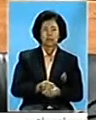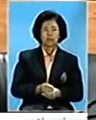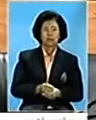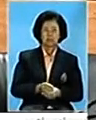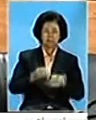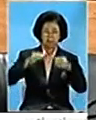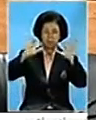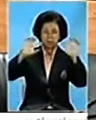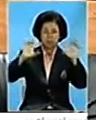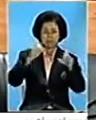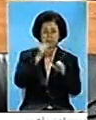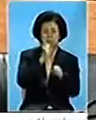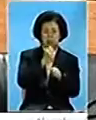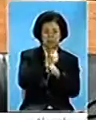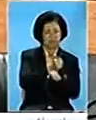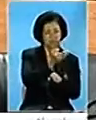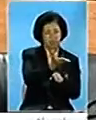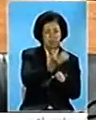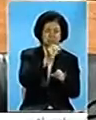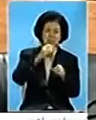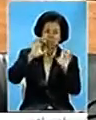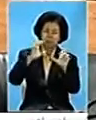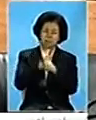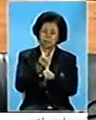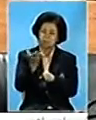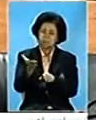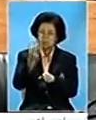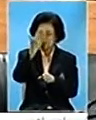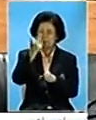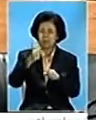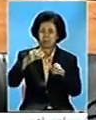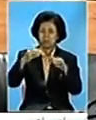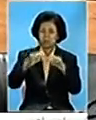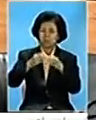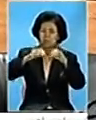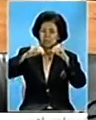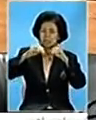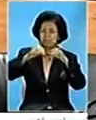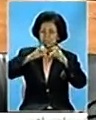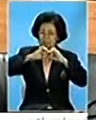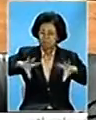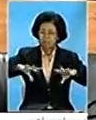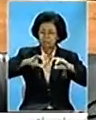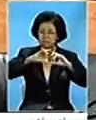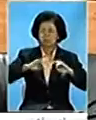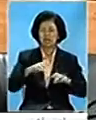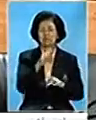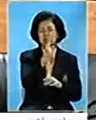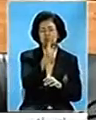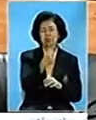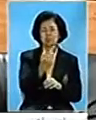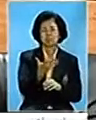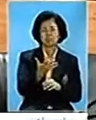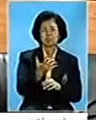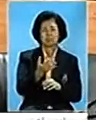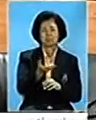ารัฐบาลก็จะทำไม่นั่นรัฐบาลก็จะทำไม่นี่ทำไมฝ่ายค้านจะทวงจะไปค้านอย่างเดียวอ